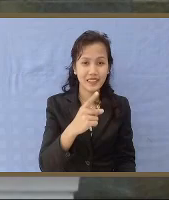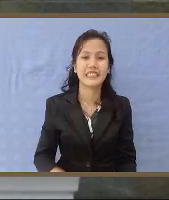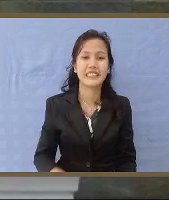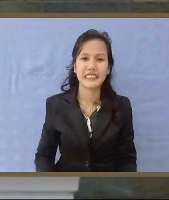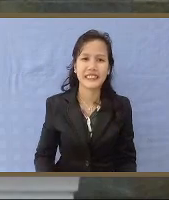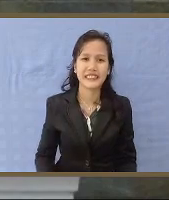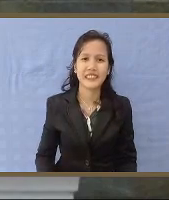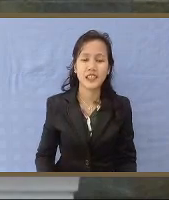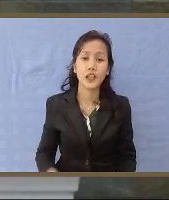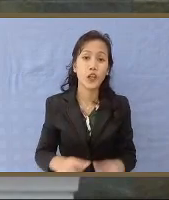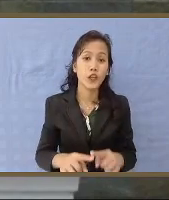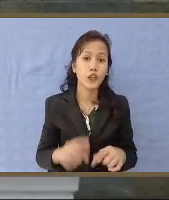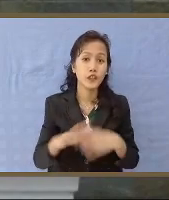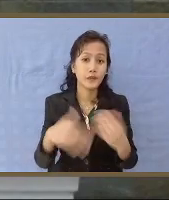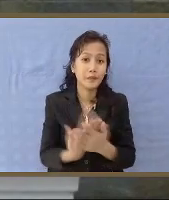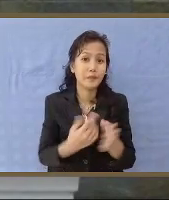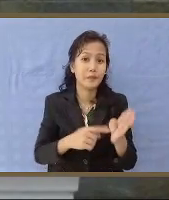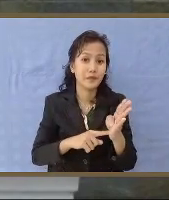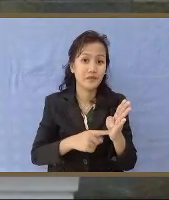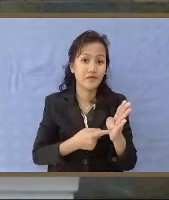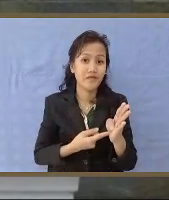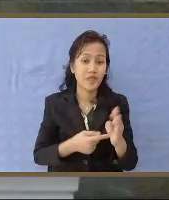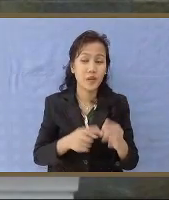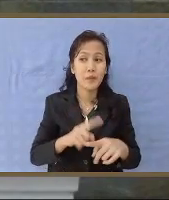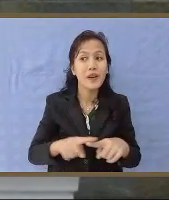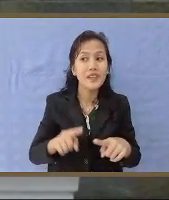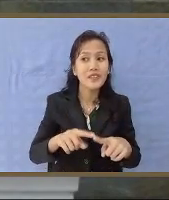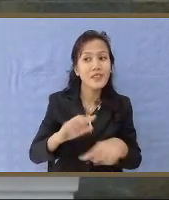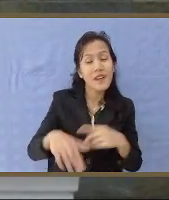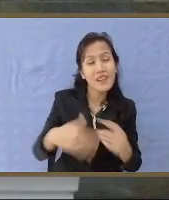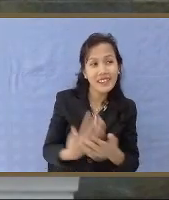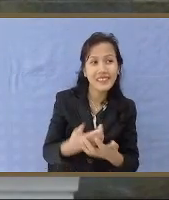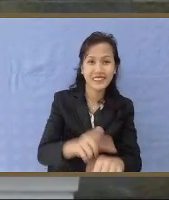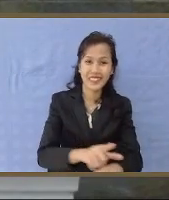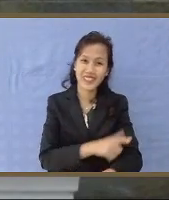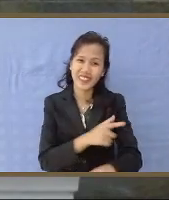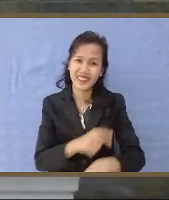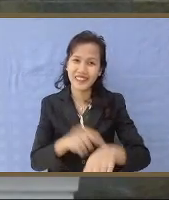Sa mga beginners lang, pero sa mga medyo matatagal na mga kapatid.